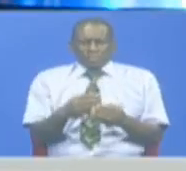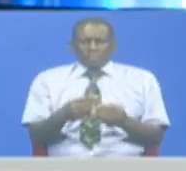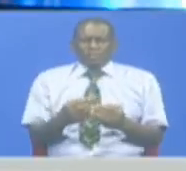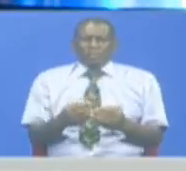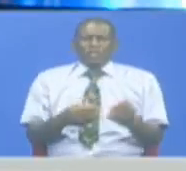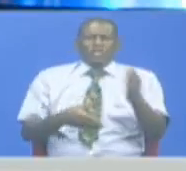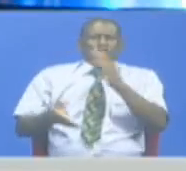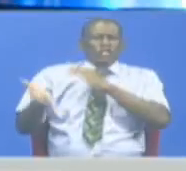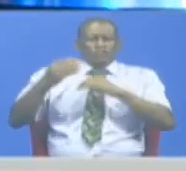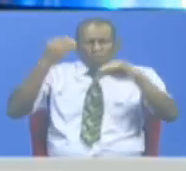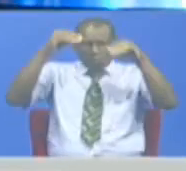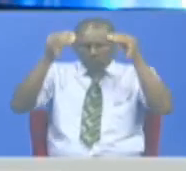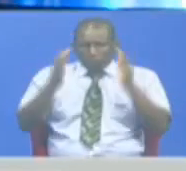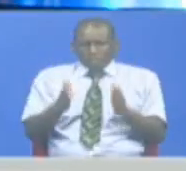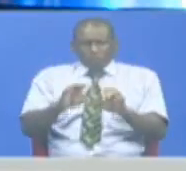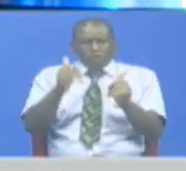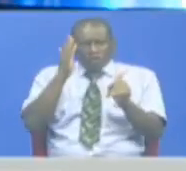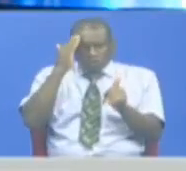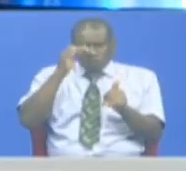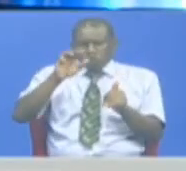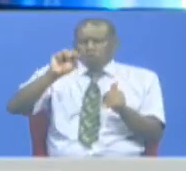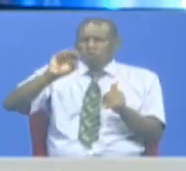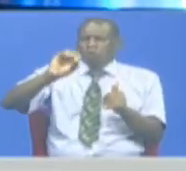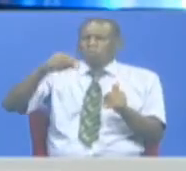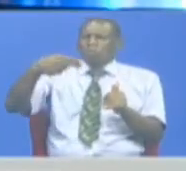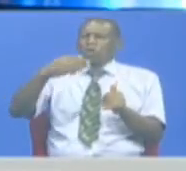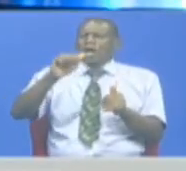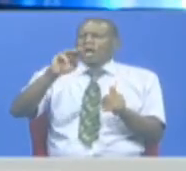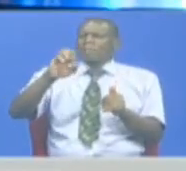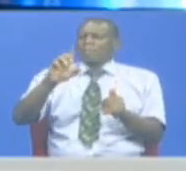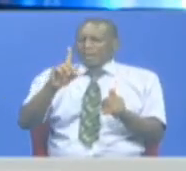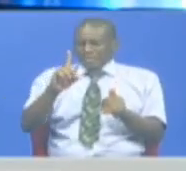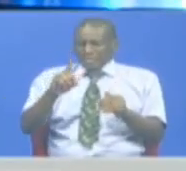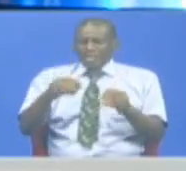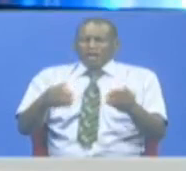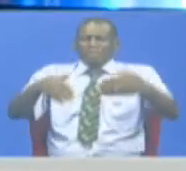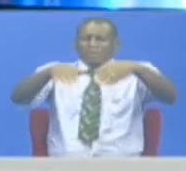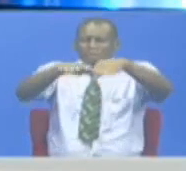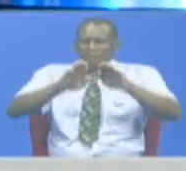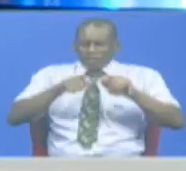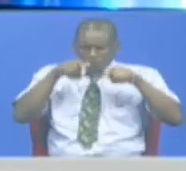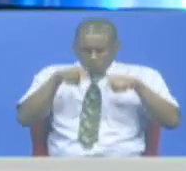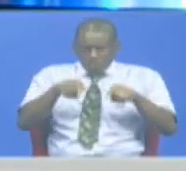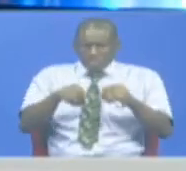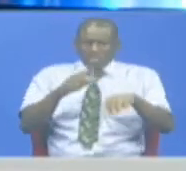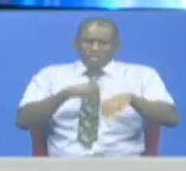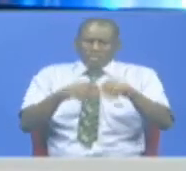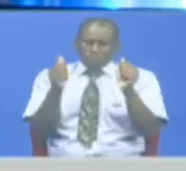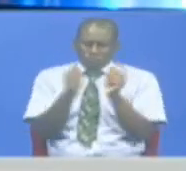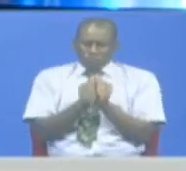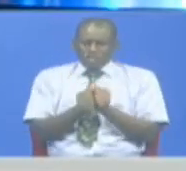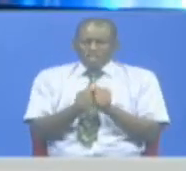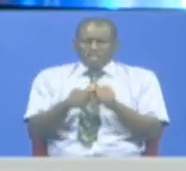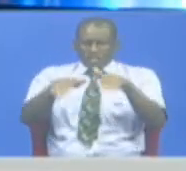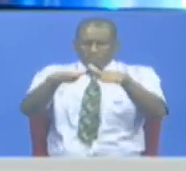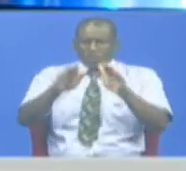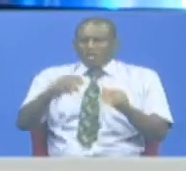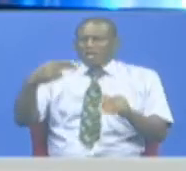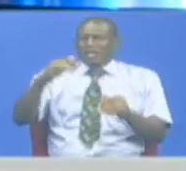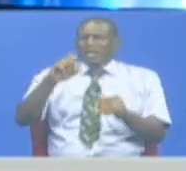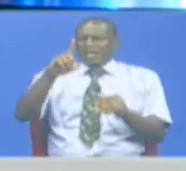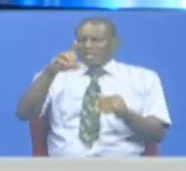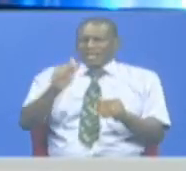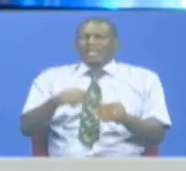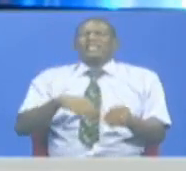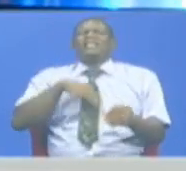Aliyekuwa Profesa mtajika Mohammed Hyder Matano amezikwa leo saa 4 katika makaburi ya Ganjoni. Hyder alifariki nyumbani kwake